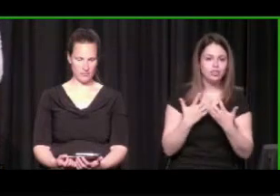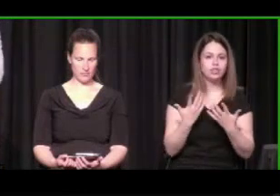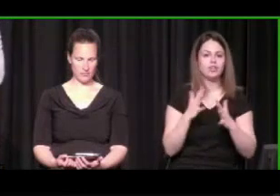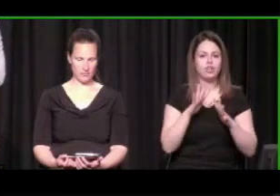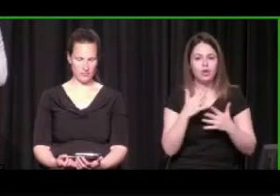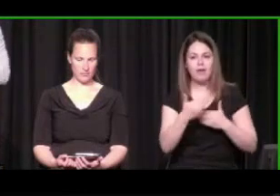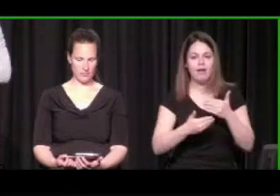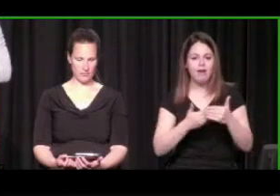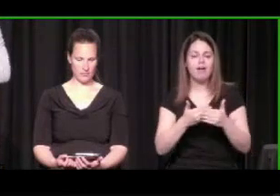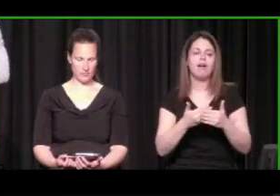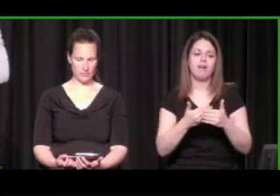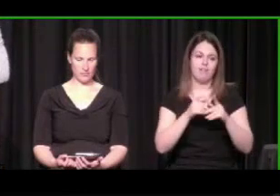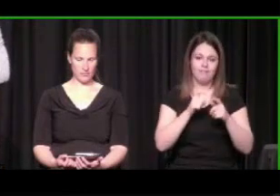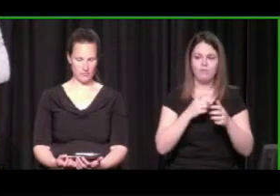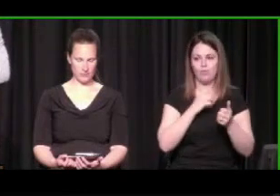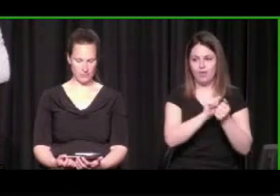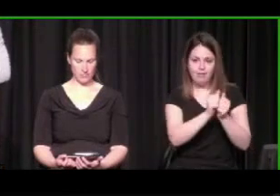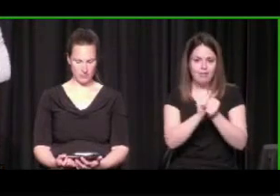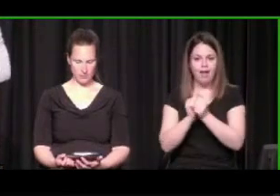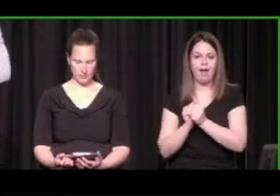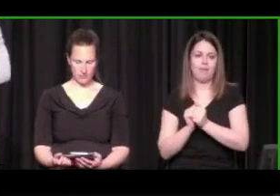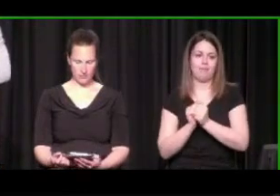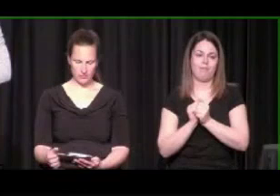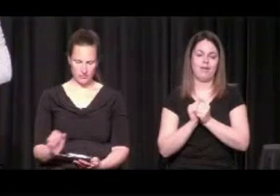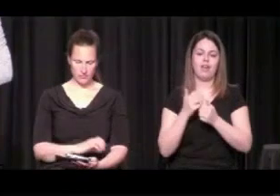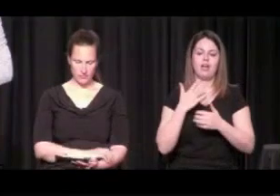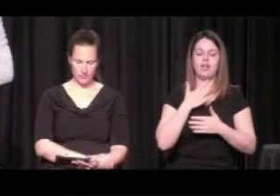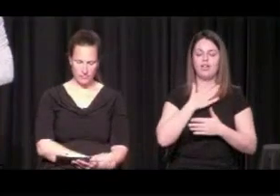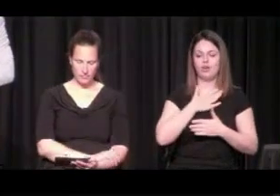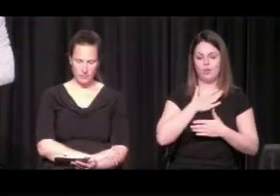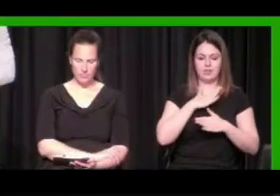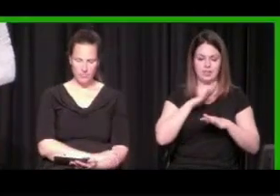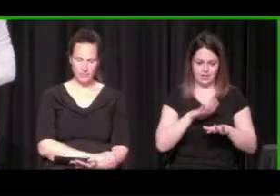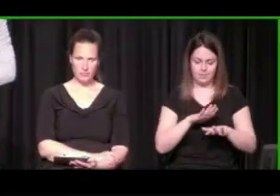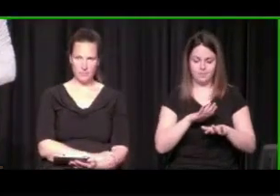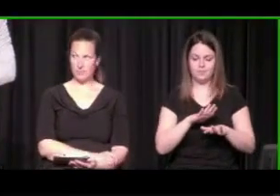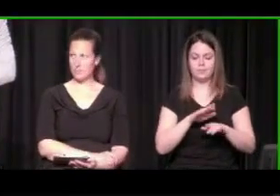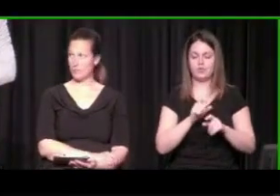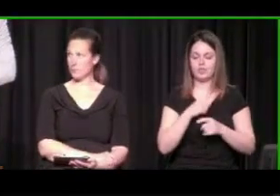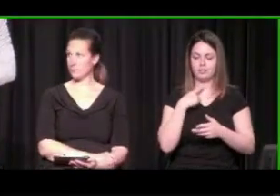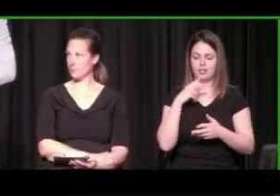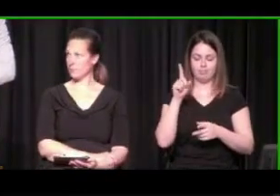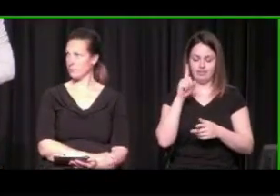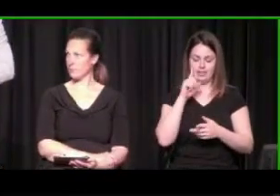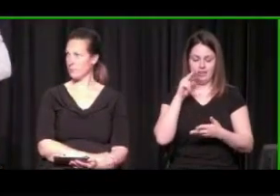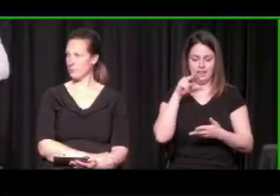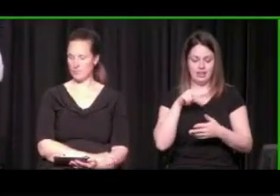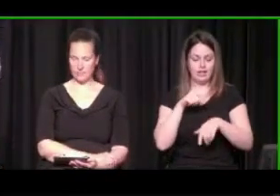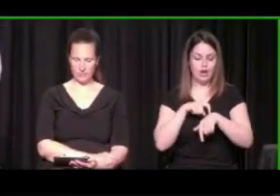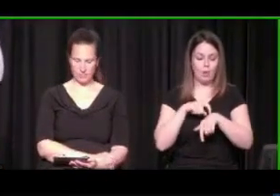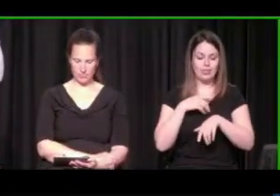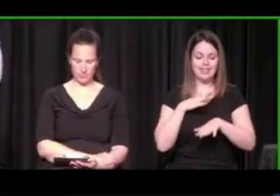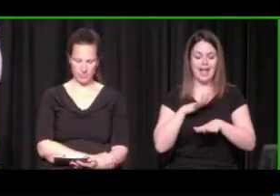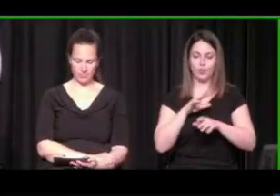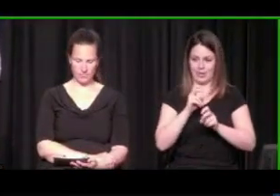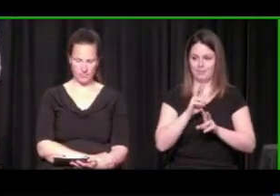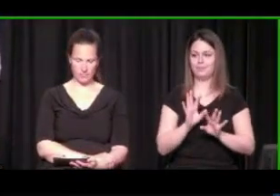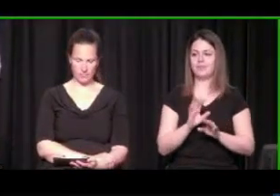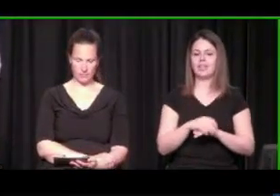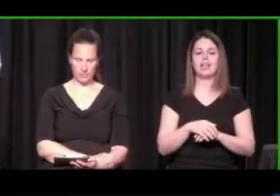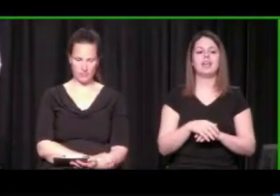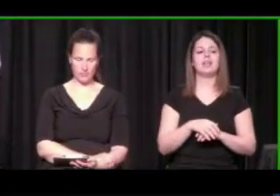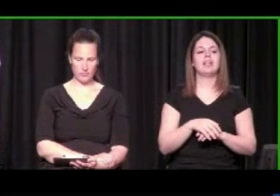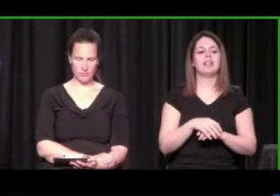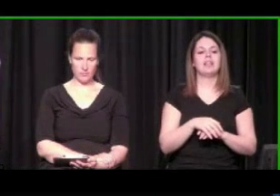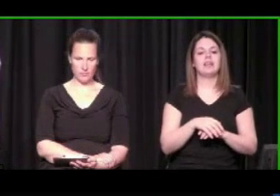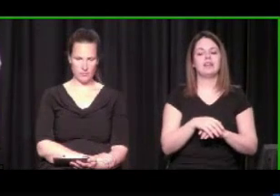de la personne. Donc, des loisirs, je veux vous amener également, et je jette un coup d'œil un peu sur mon temps, voilà, je veux vous amener